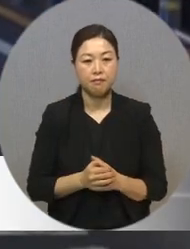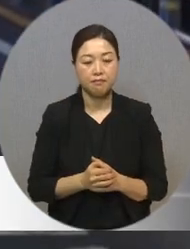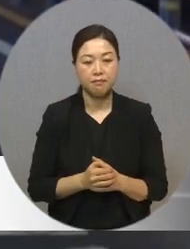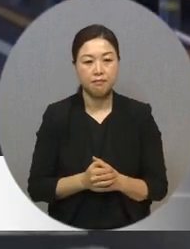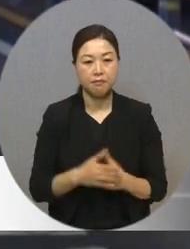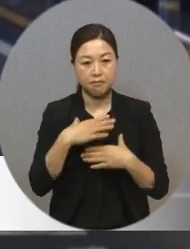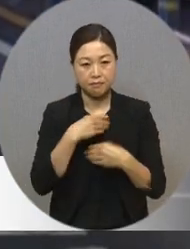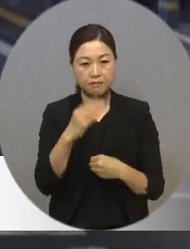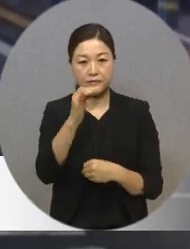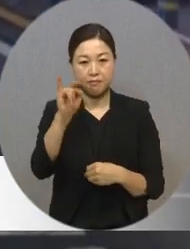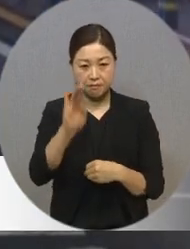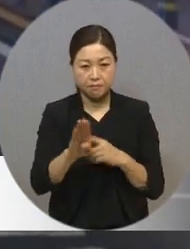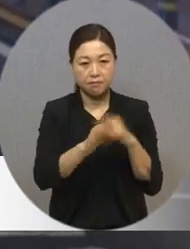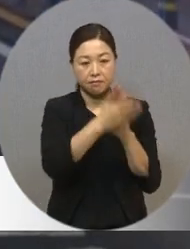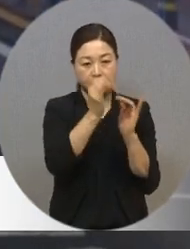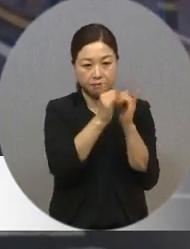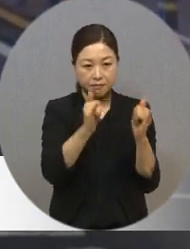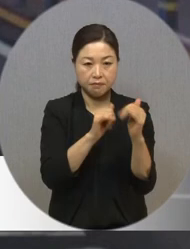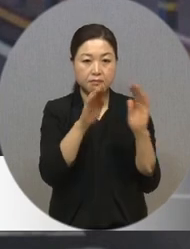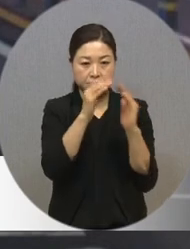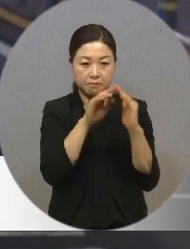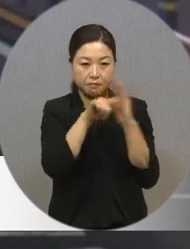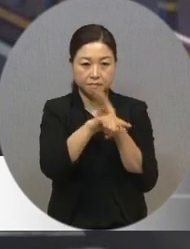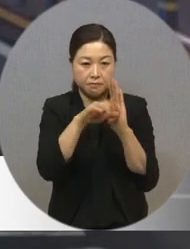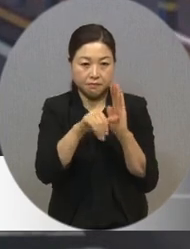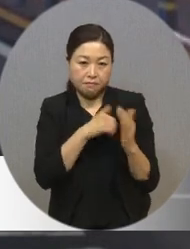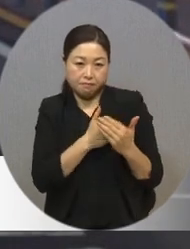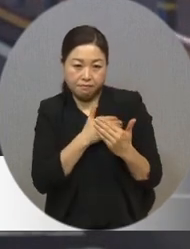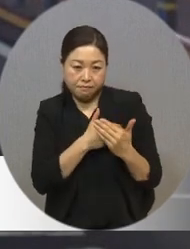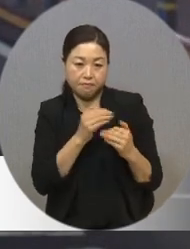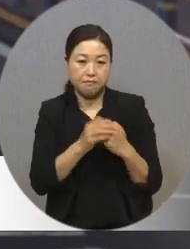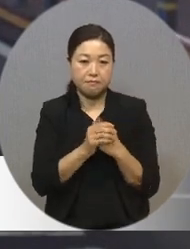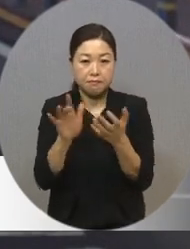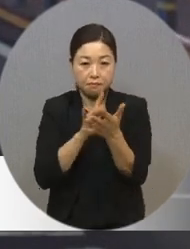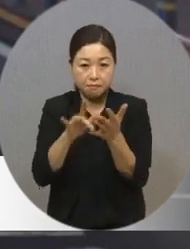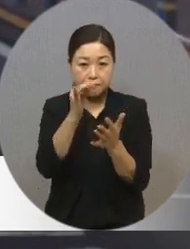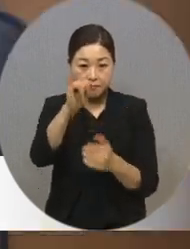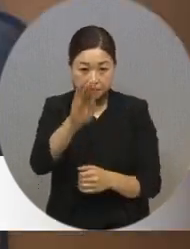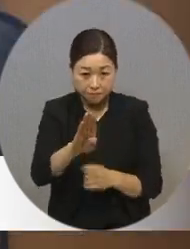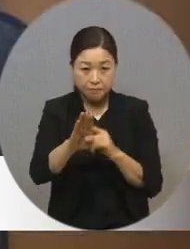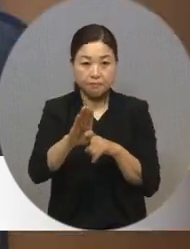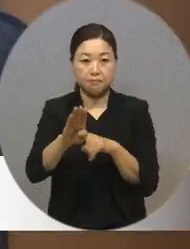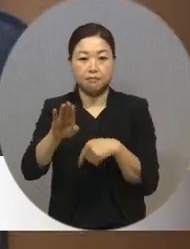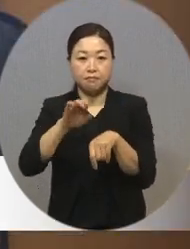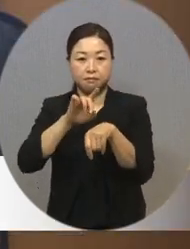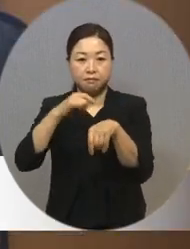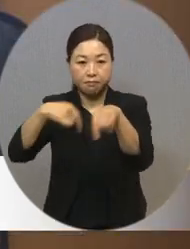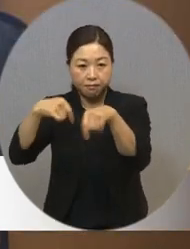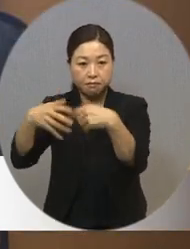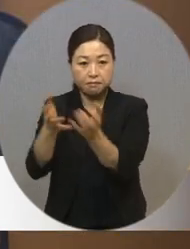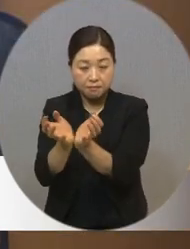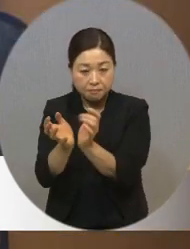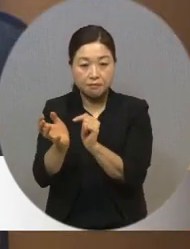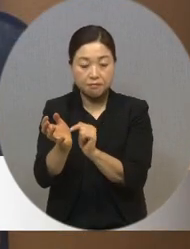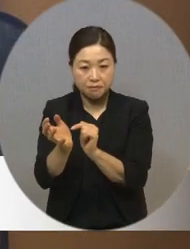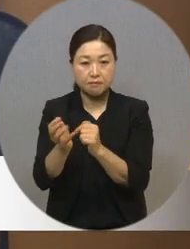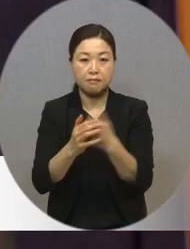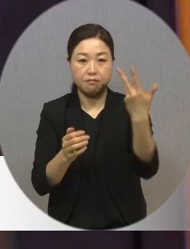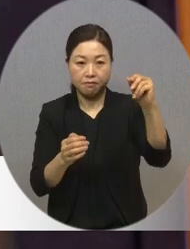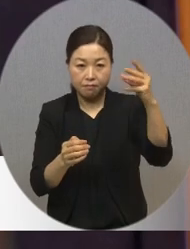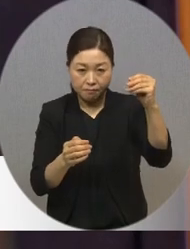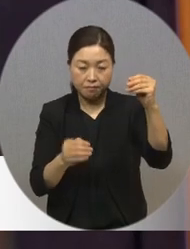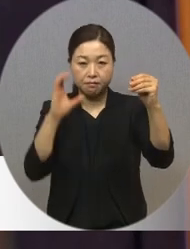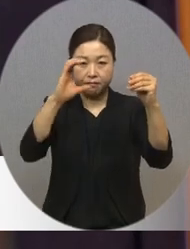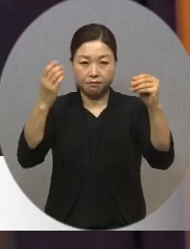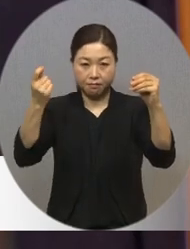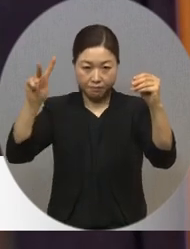앱은 시민들의 불안한 귀갓길을 위해 스마트폰 앱과 자치구 8만여 대의 지능형 CCTV를 연계한 서비스로